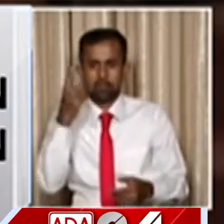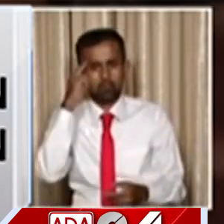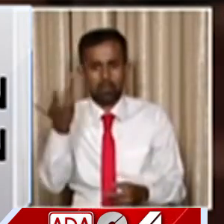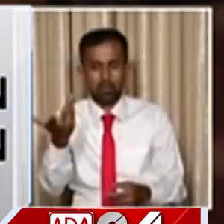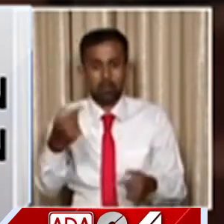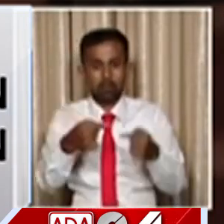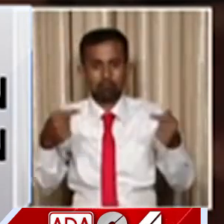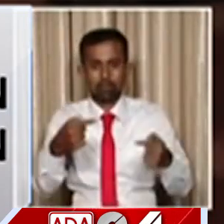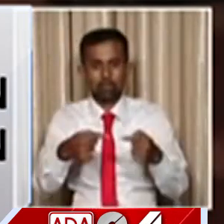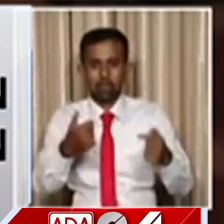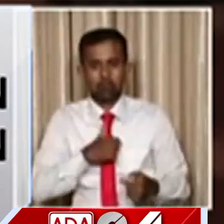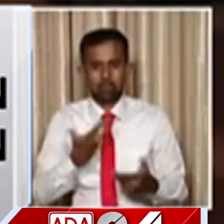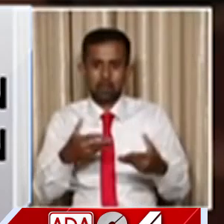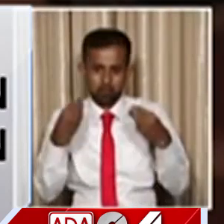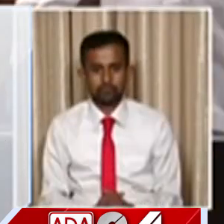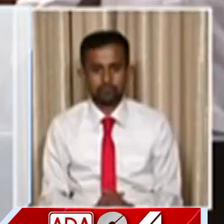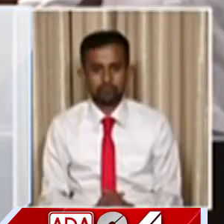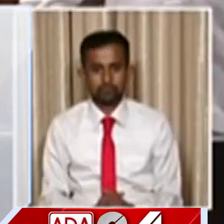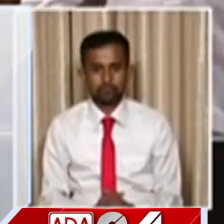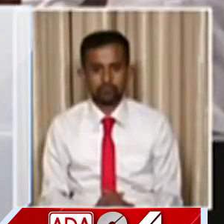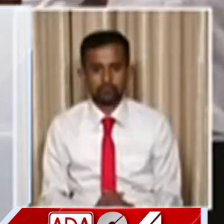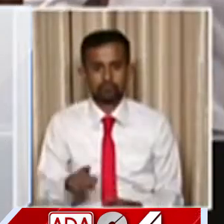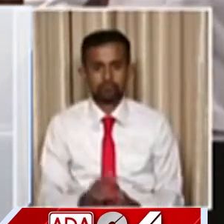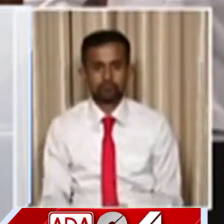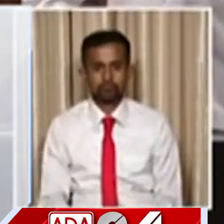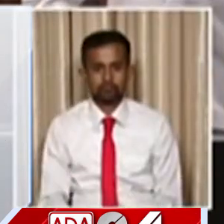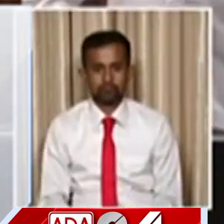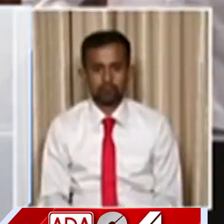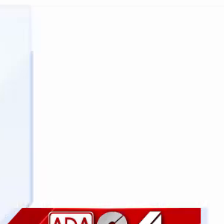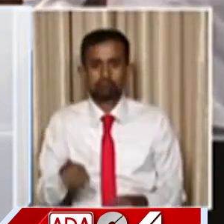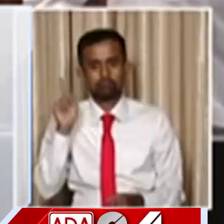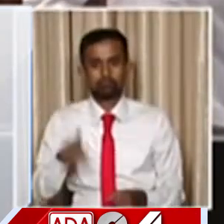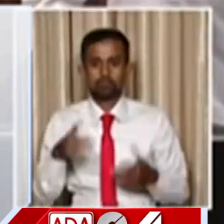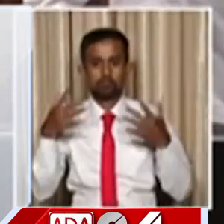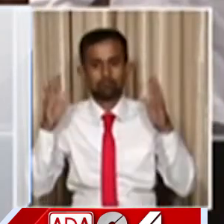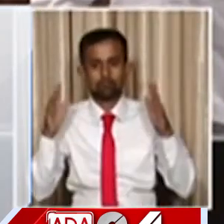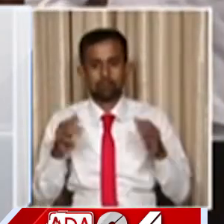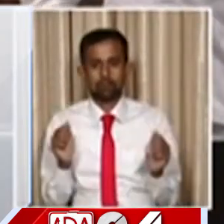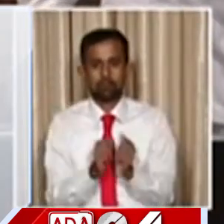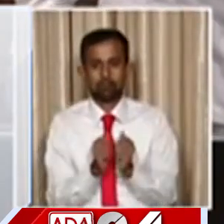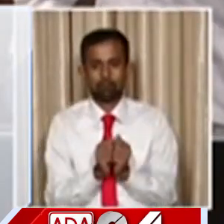විපක්ෂය විරුද්ධ නම් අපරාධ මේක ගෙනාවේ. සභාව එකඟයි. යෝජනාව සම්මතයි. සභාවේ වැඩ